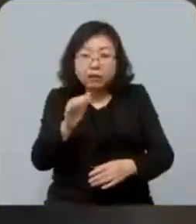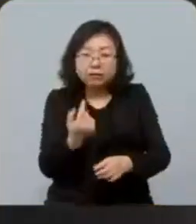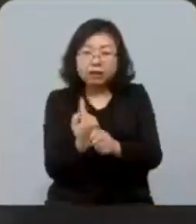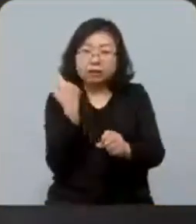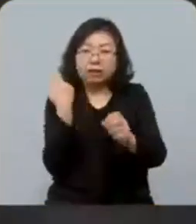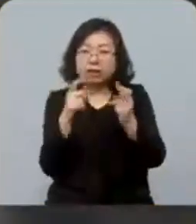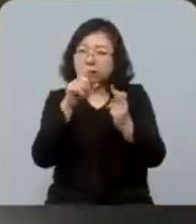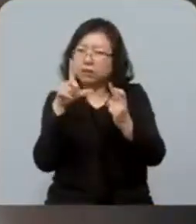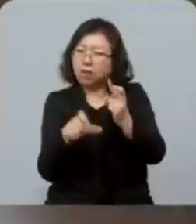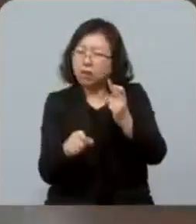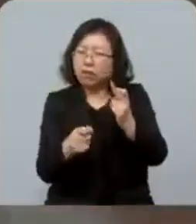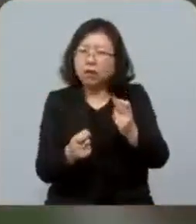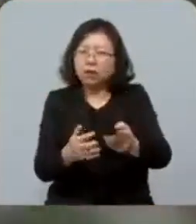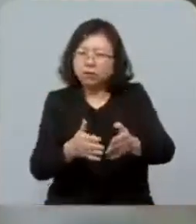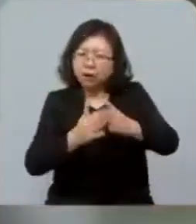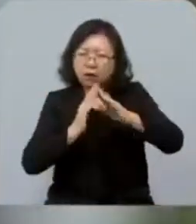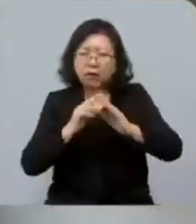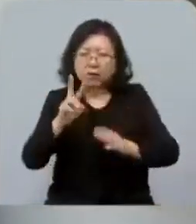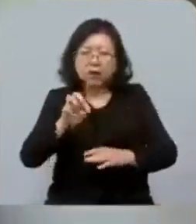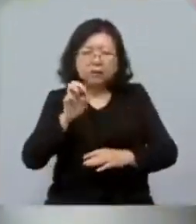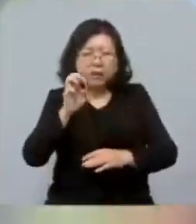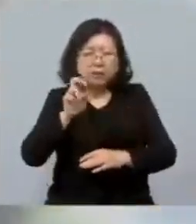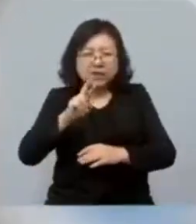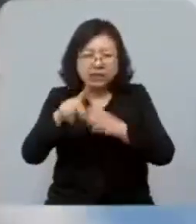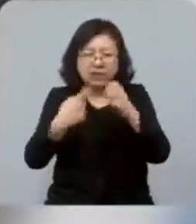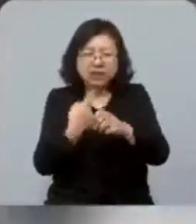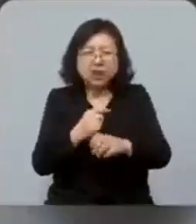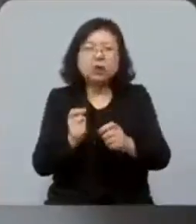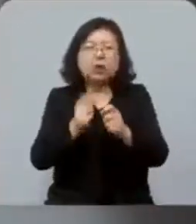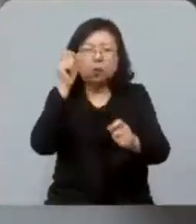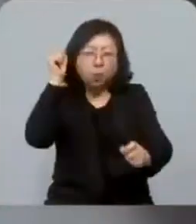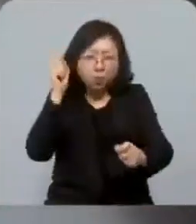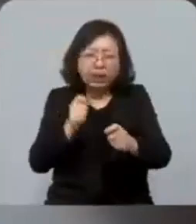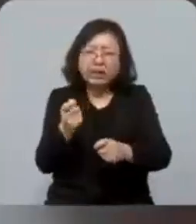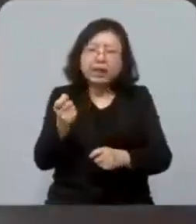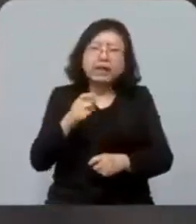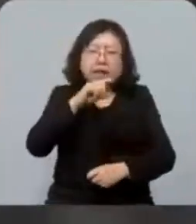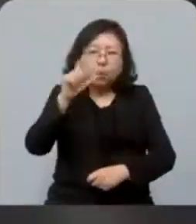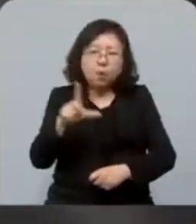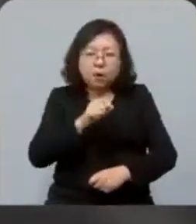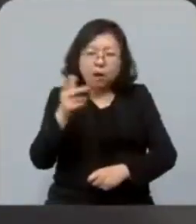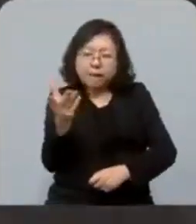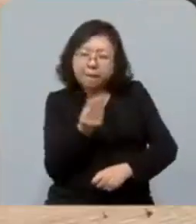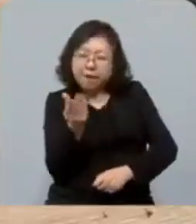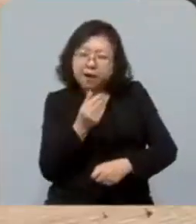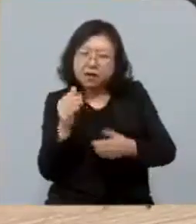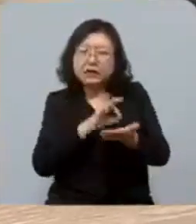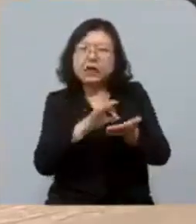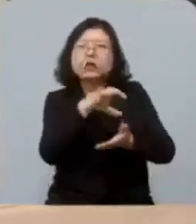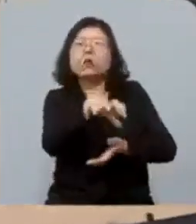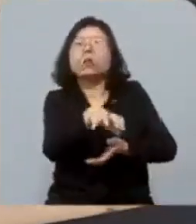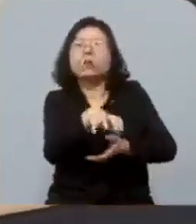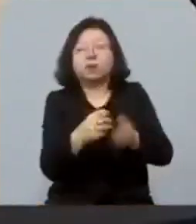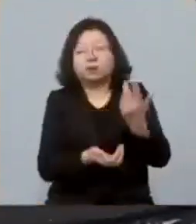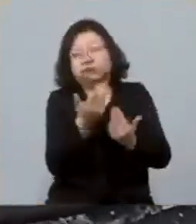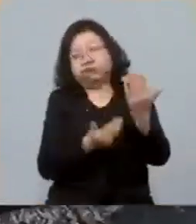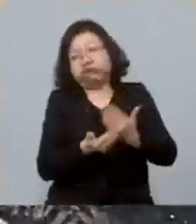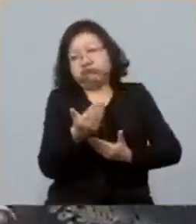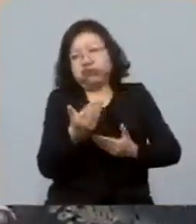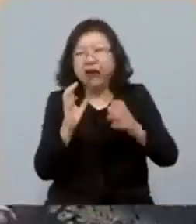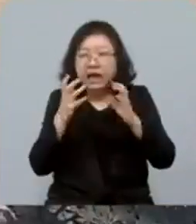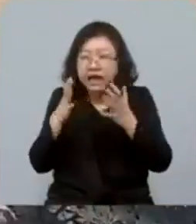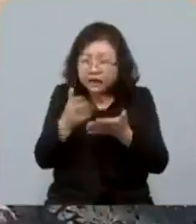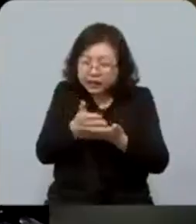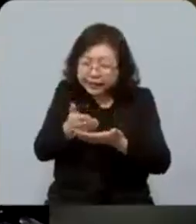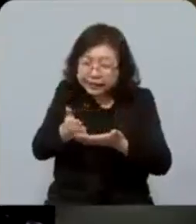지은 지 32년 된 낡은 건물의 월세 빵에 꾸려진 이 도서관의 불이 났습니다 고사리 손으로 그린 그림과